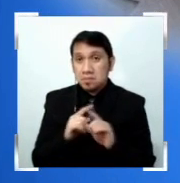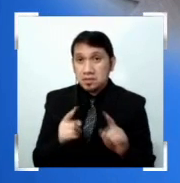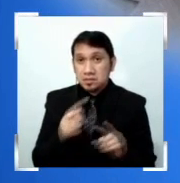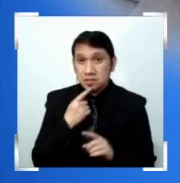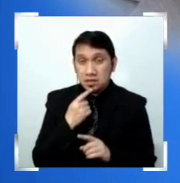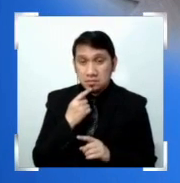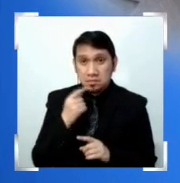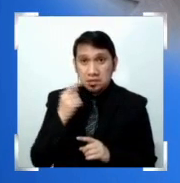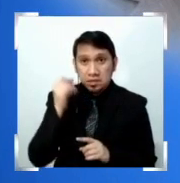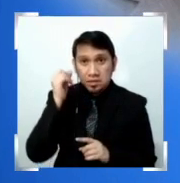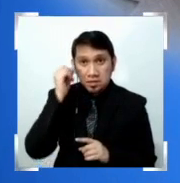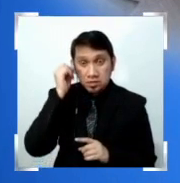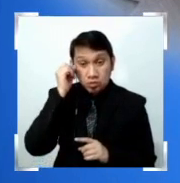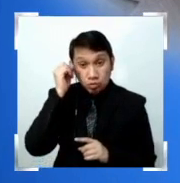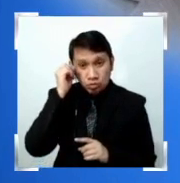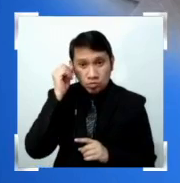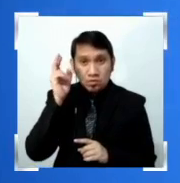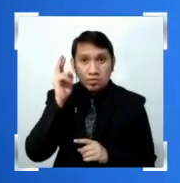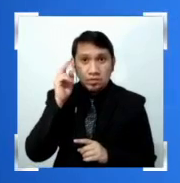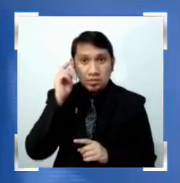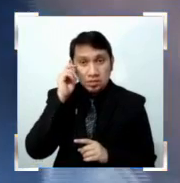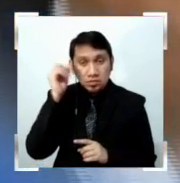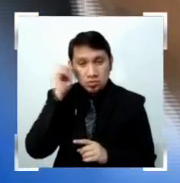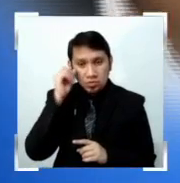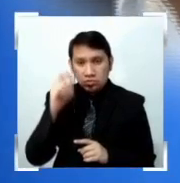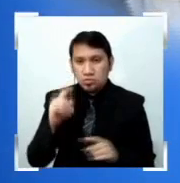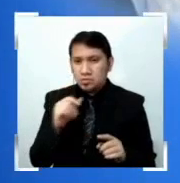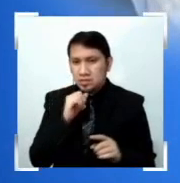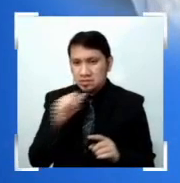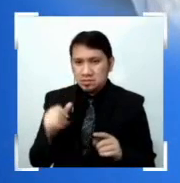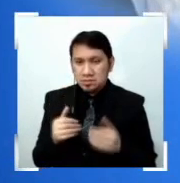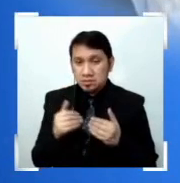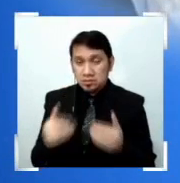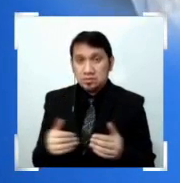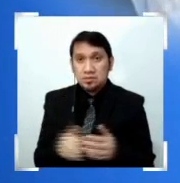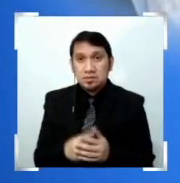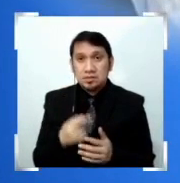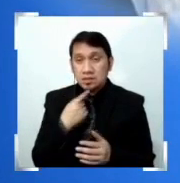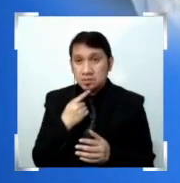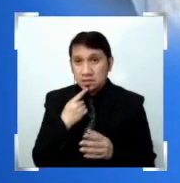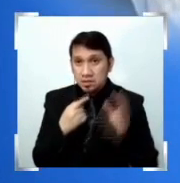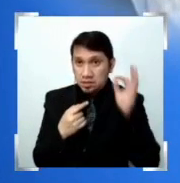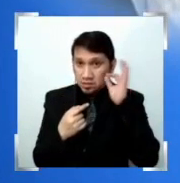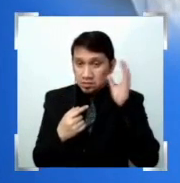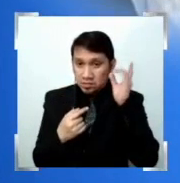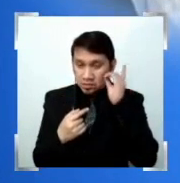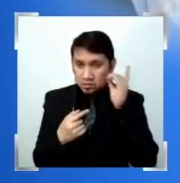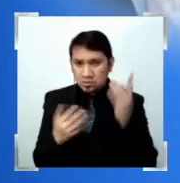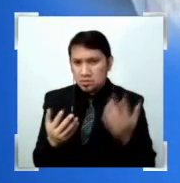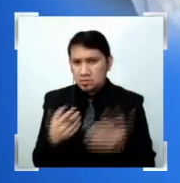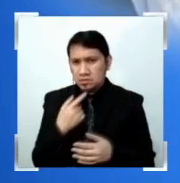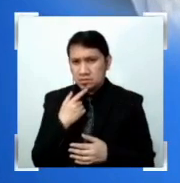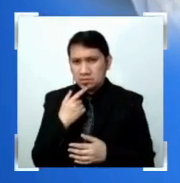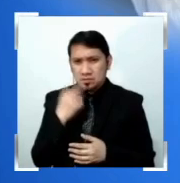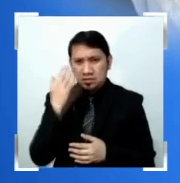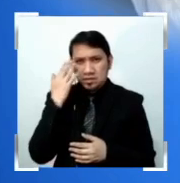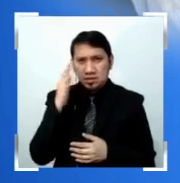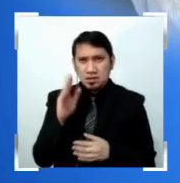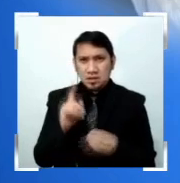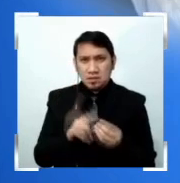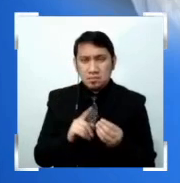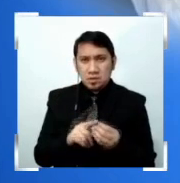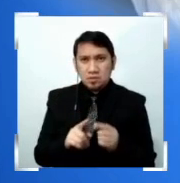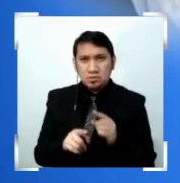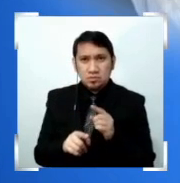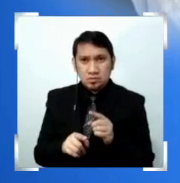na ang issue, total hindi naman ito natuloy. Sabi naman ni Drilon, hindi niya naaalala ang sinabi ni Lacson na pagturo niya at